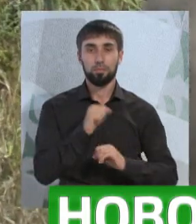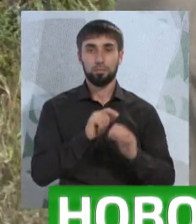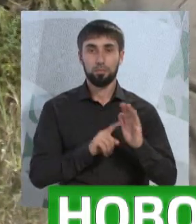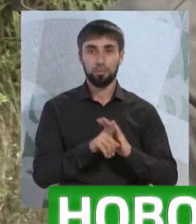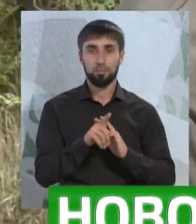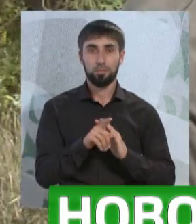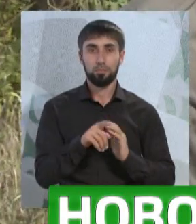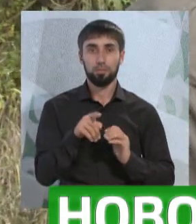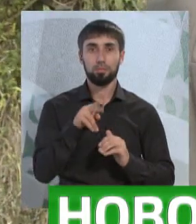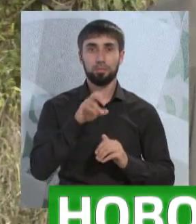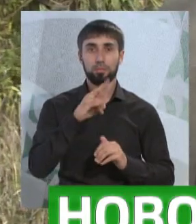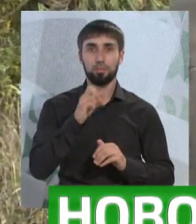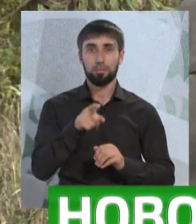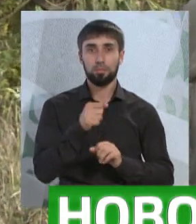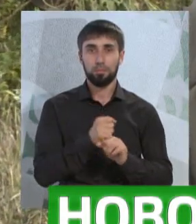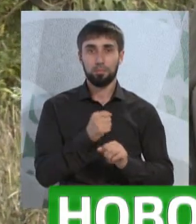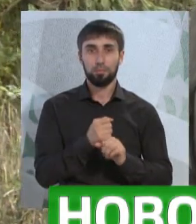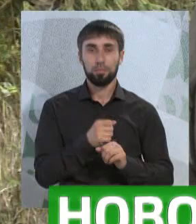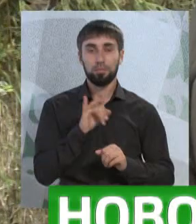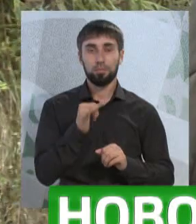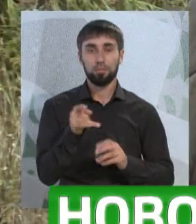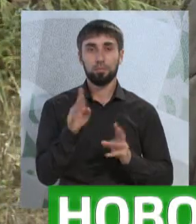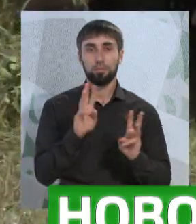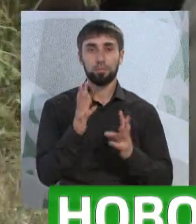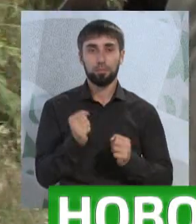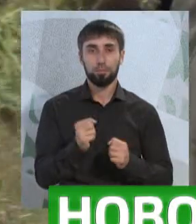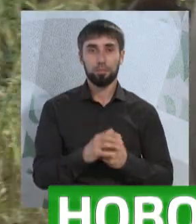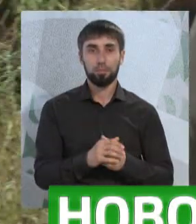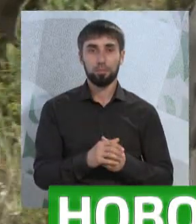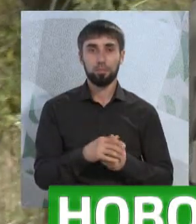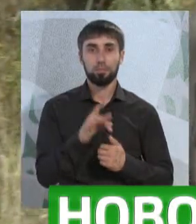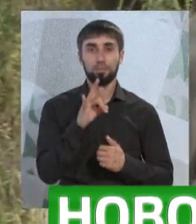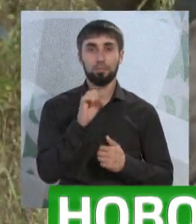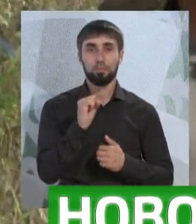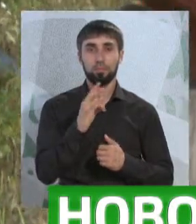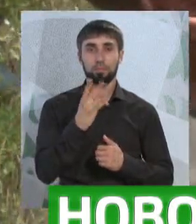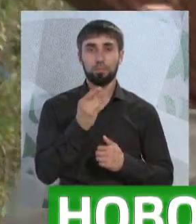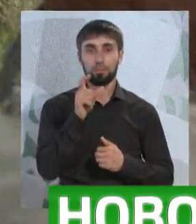этого. И пену он образует, и тушит пожар. Это ранцы.